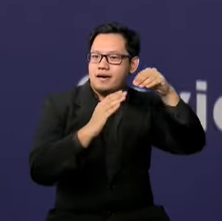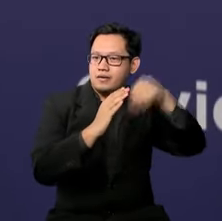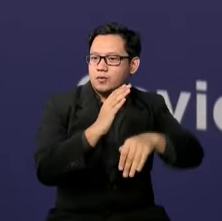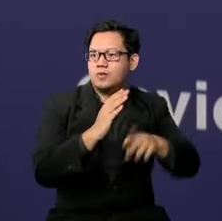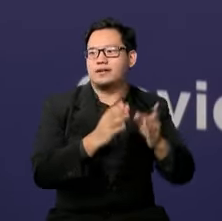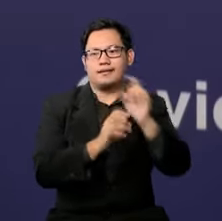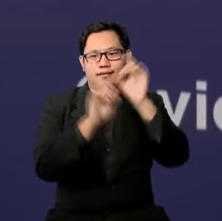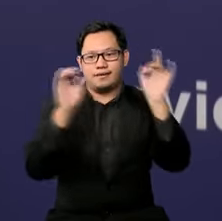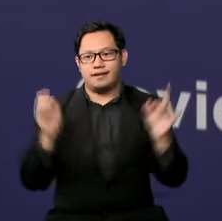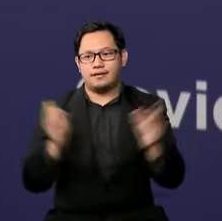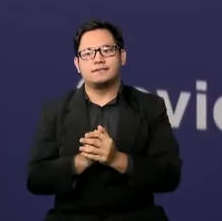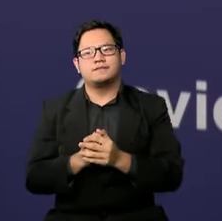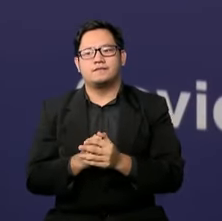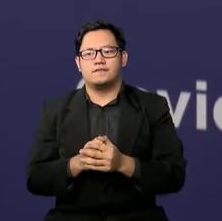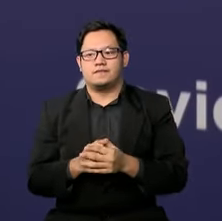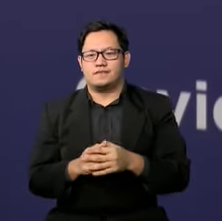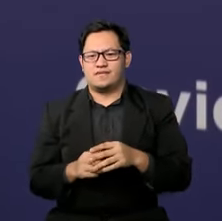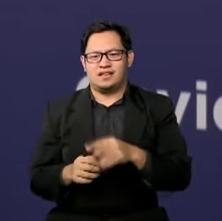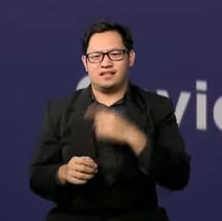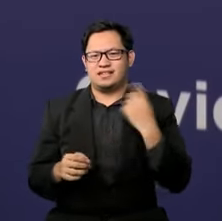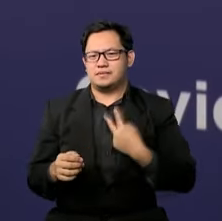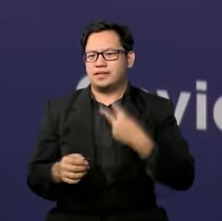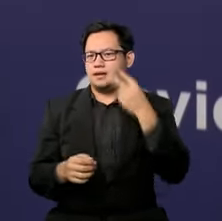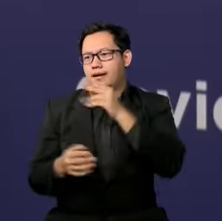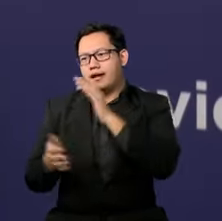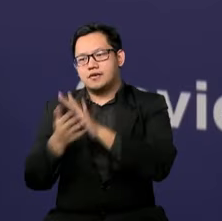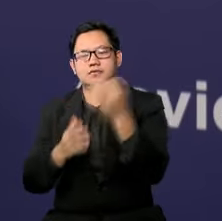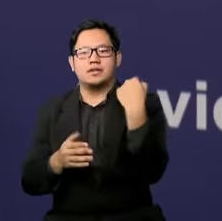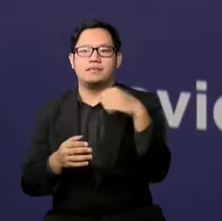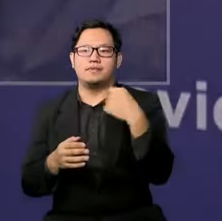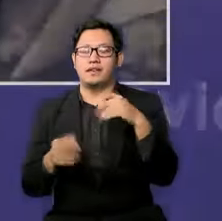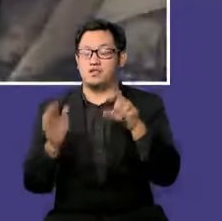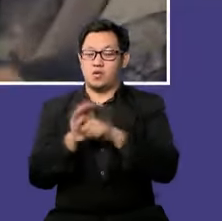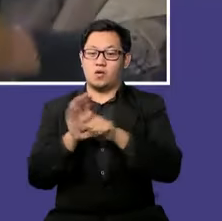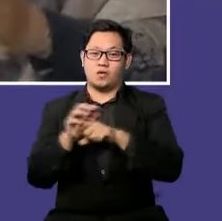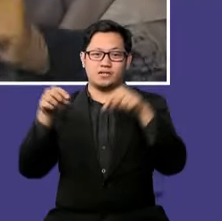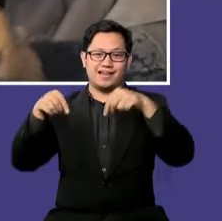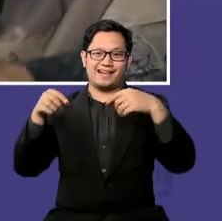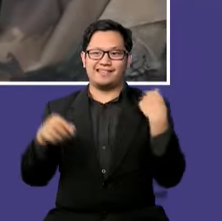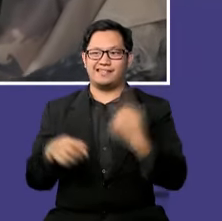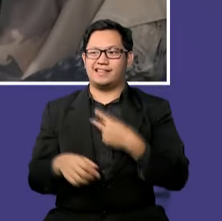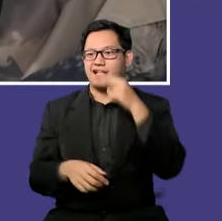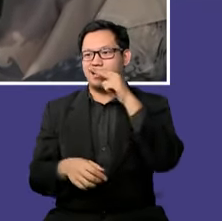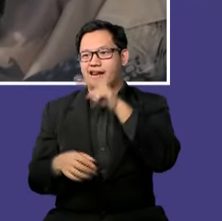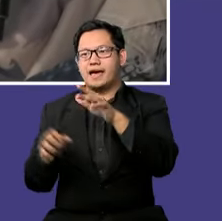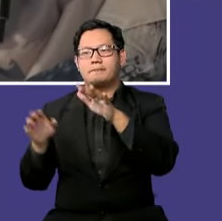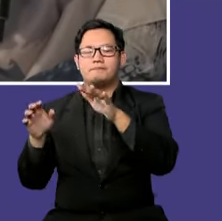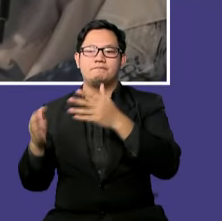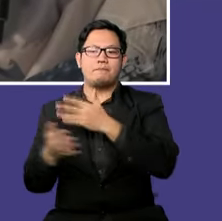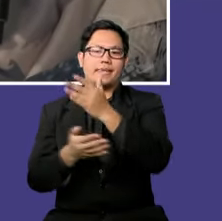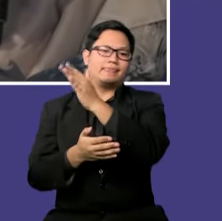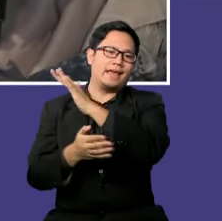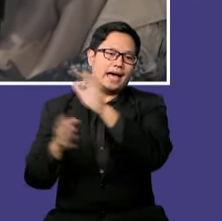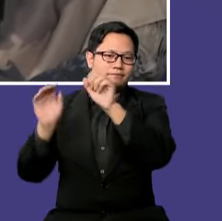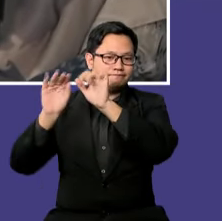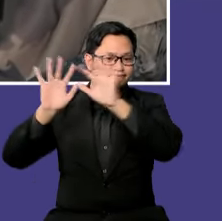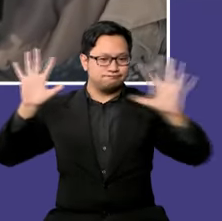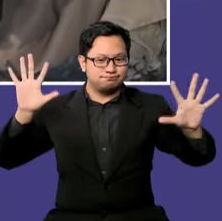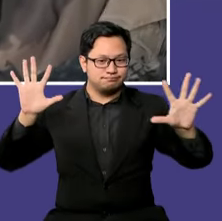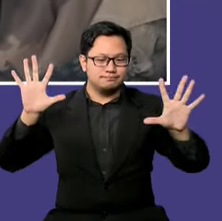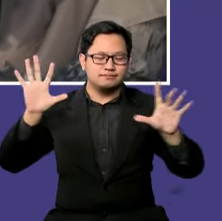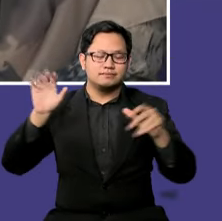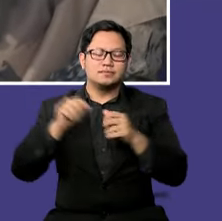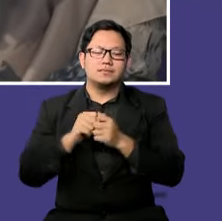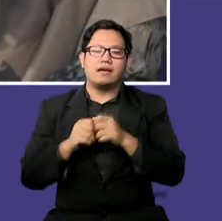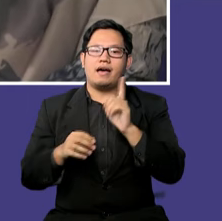misalnya nah itu kita nggak bisa langsung lihat seperti itu contohnya Ini kita bisa lihat sekarang kalau di dalam peta di depan gitu ya ini kita sudah